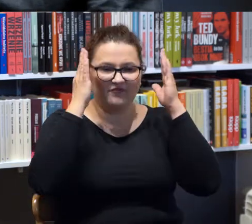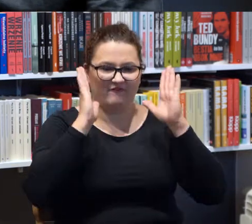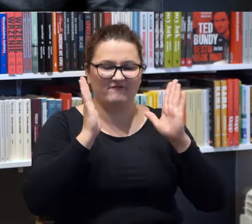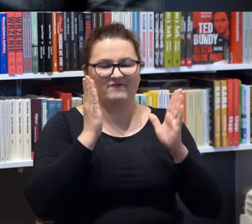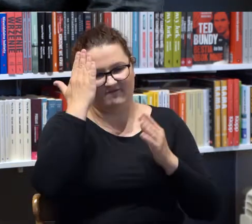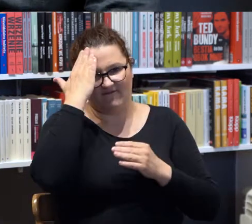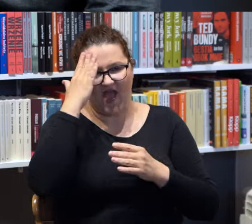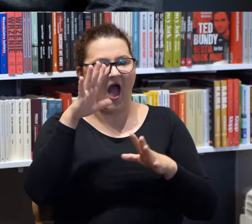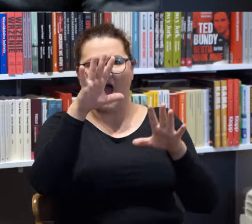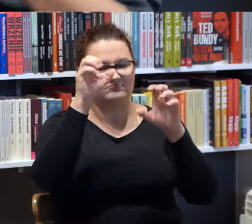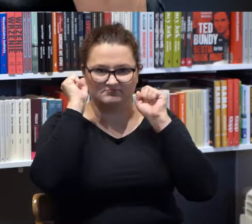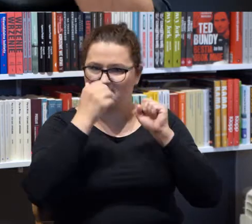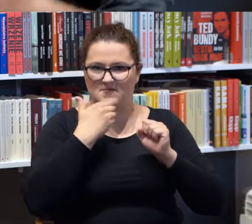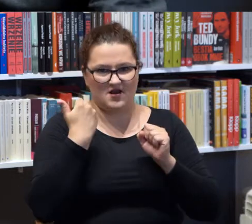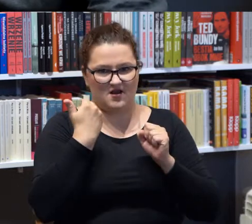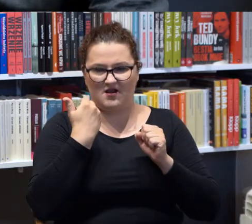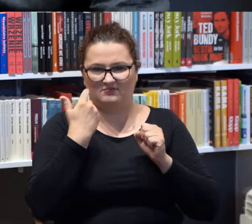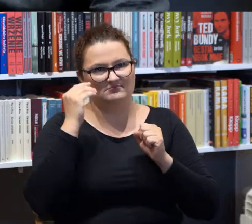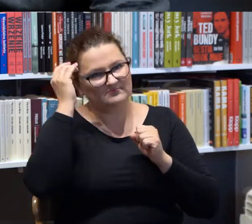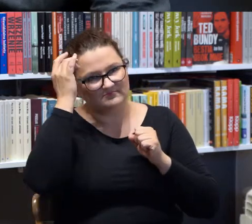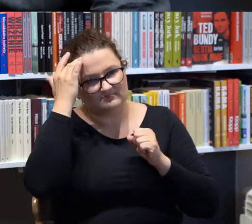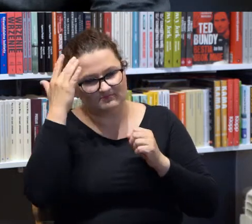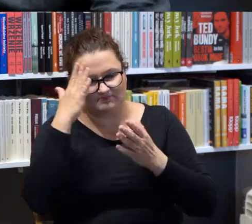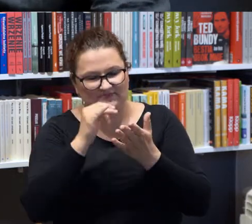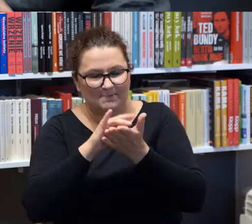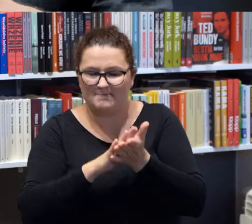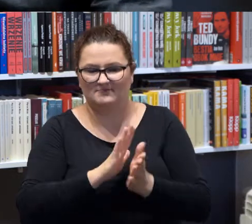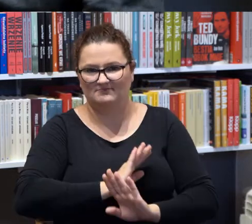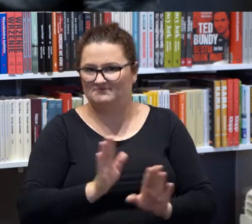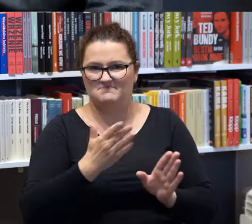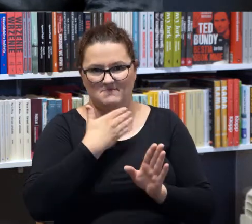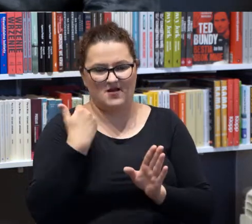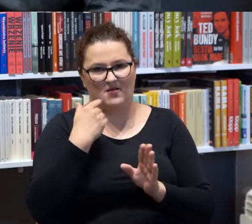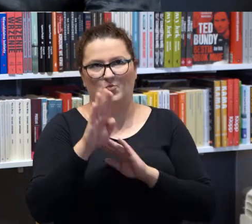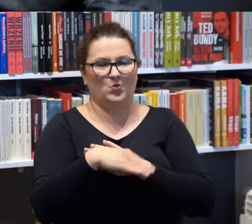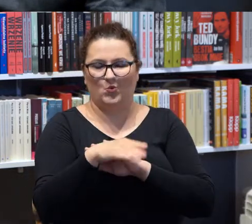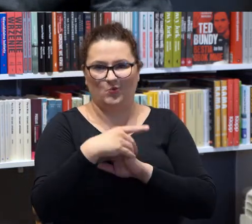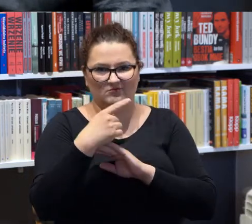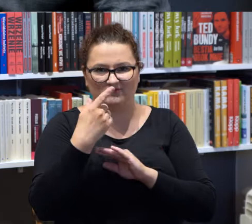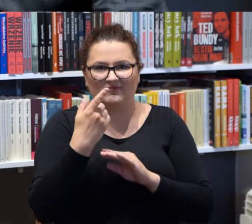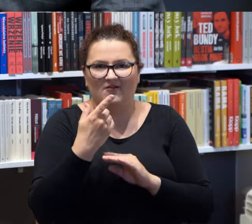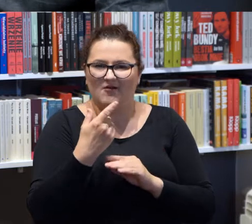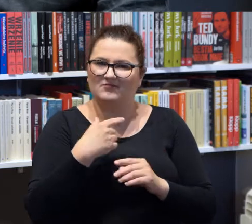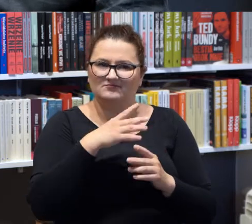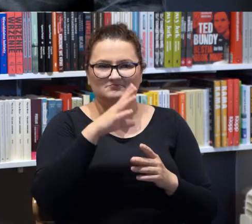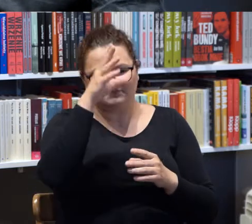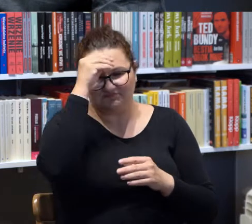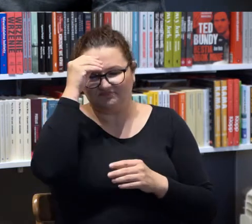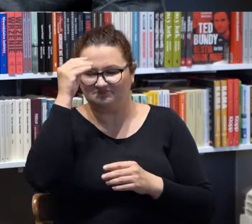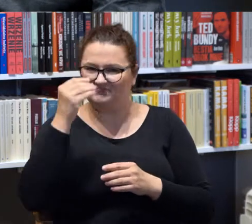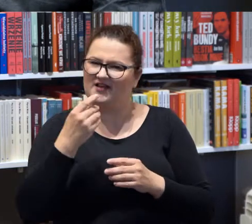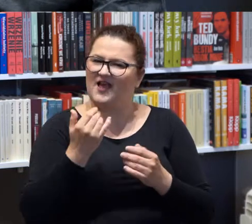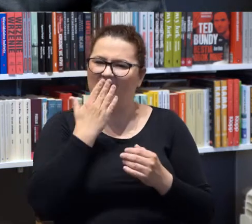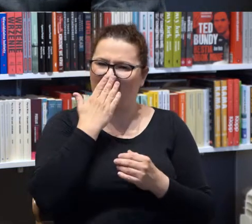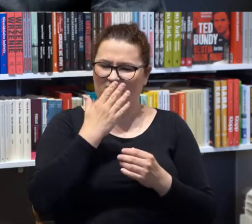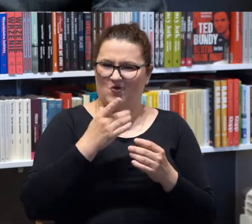się dzieje. Nie? Że można jakby na bieżąco zapominać. I zastanawiałem się, na ile to też jakoś odnosi się do tego twojego